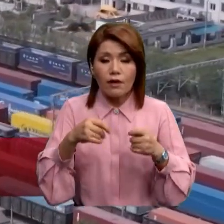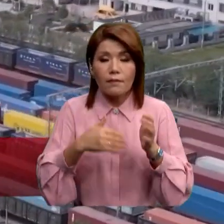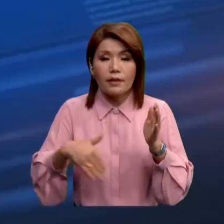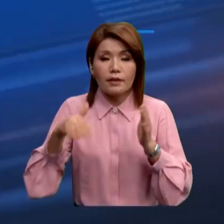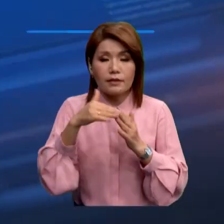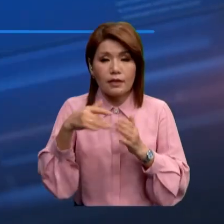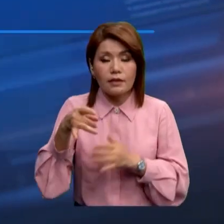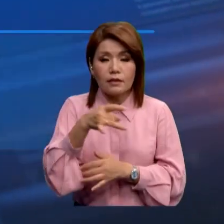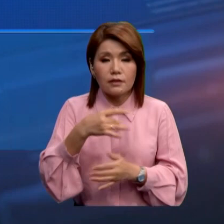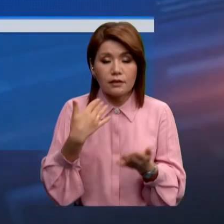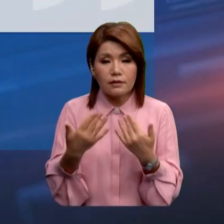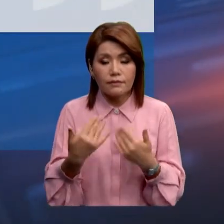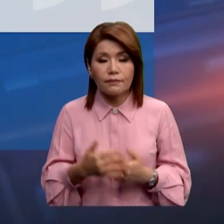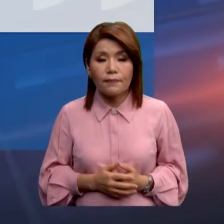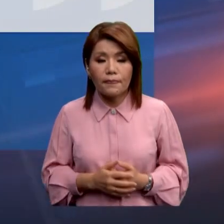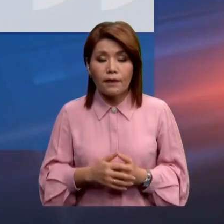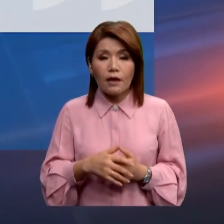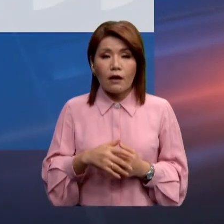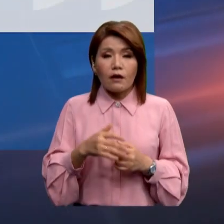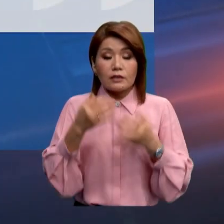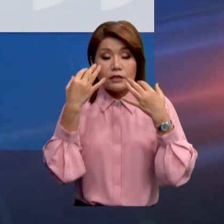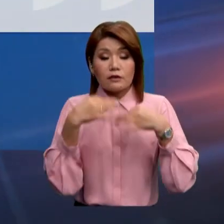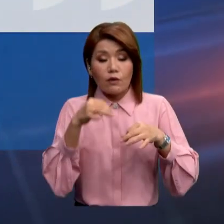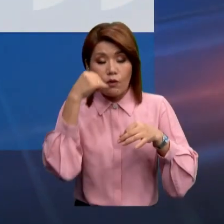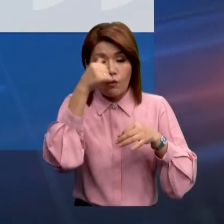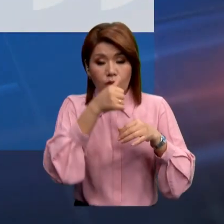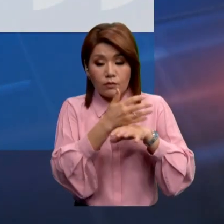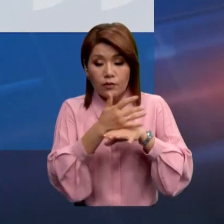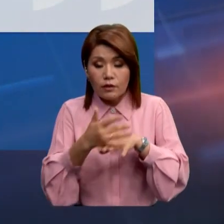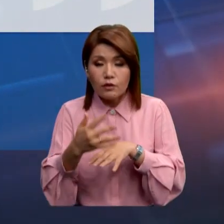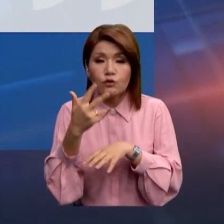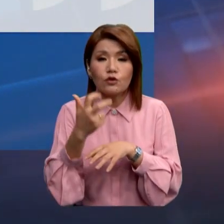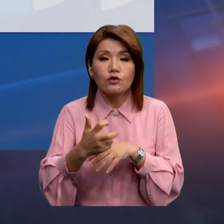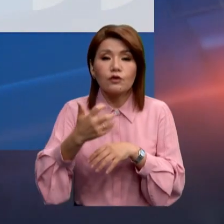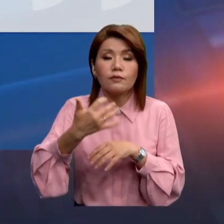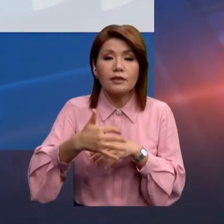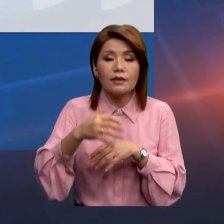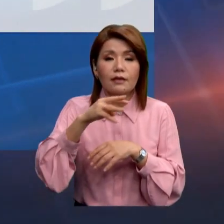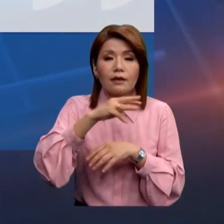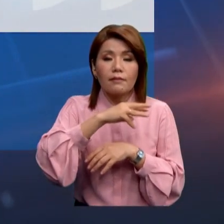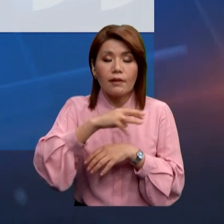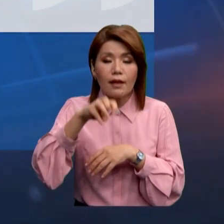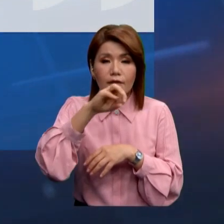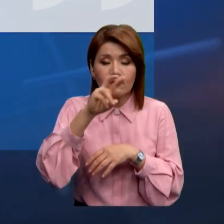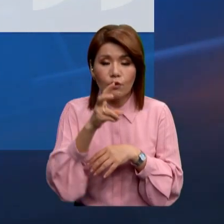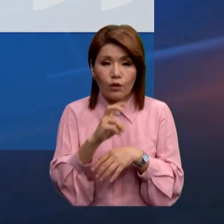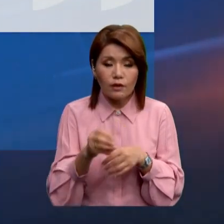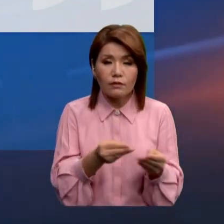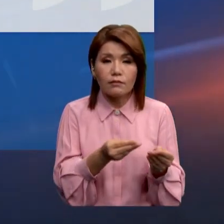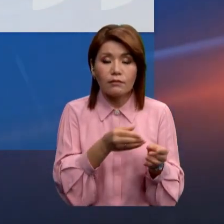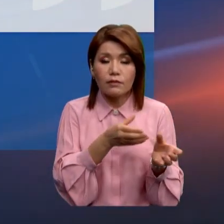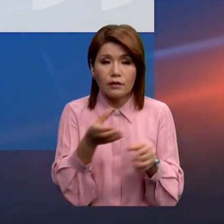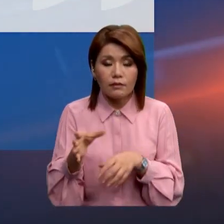региона. За годы независимости мы привлекли более 350 миллиардов долларов прямых иностранных инвестиций, при этом